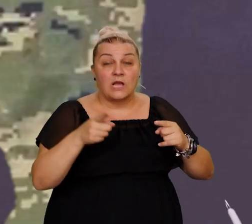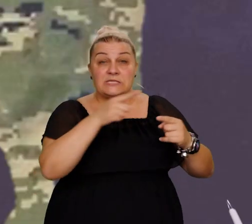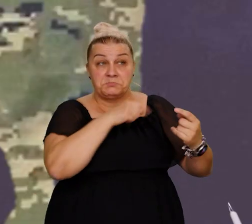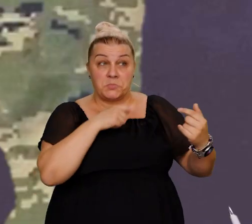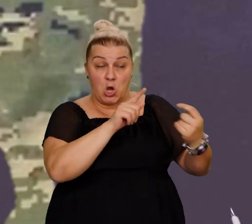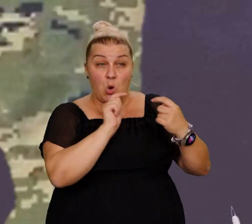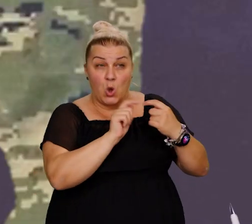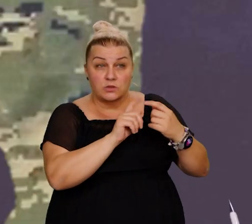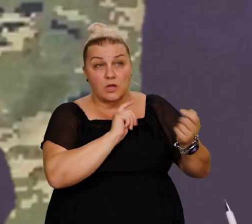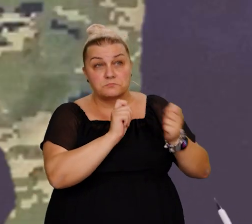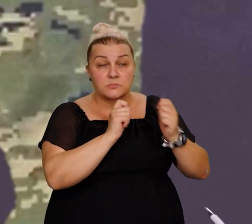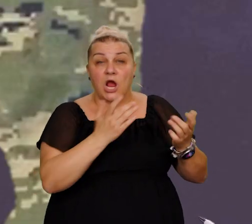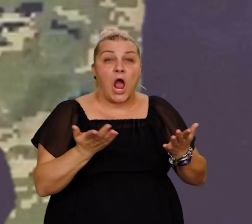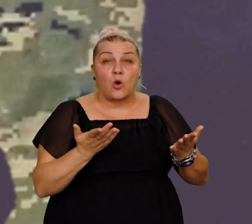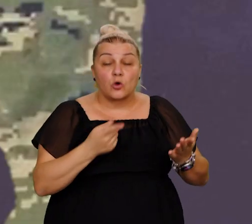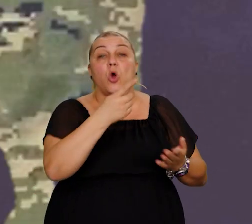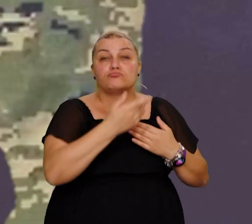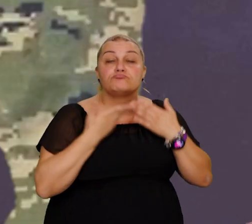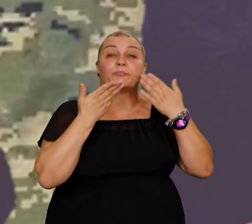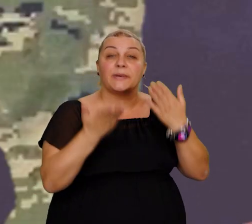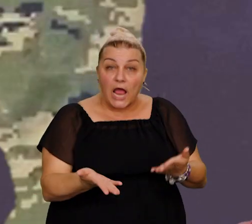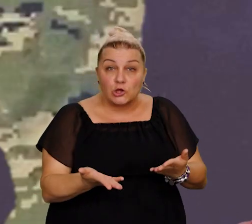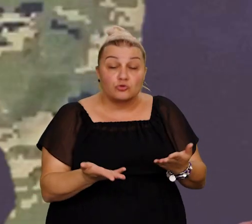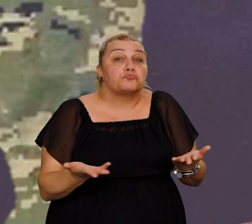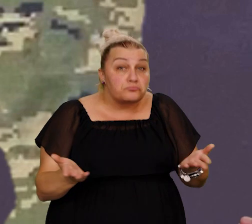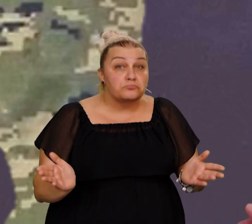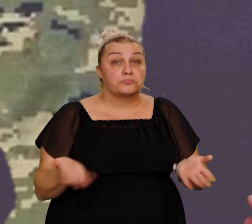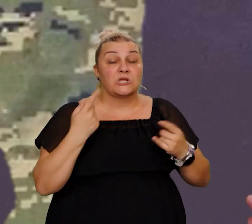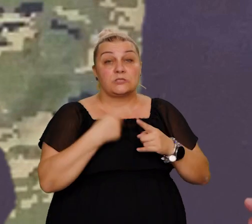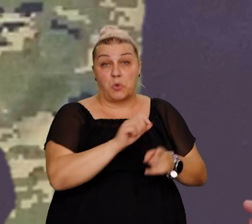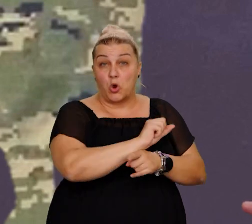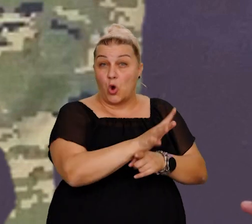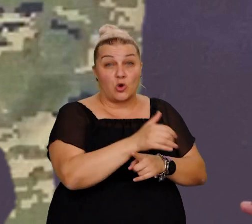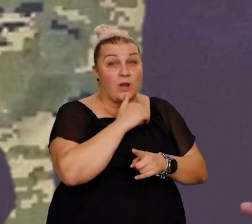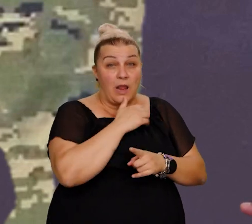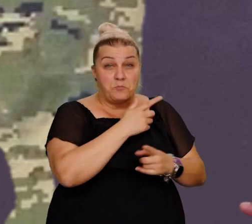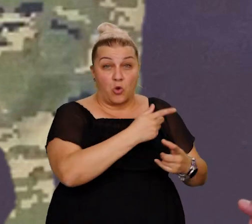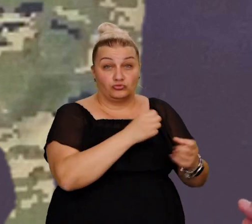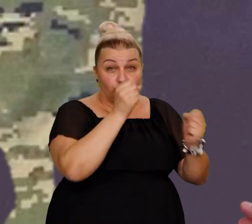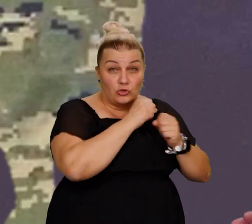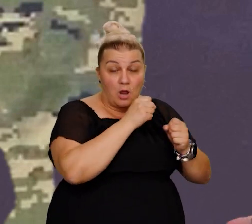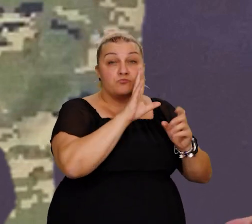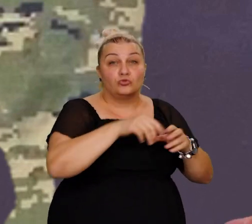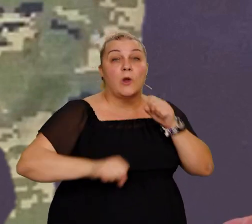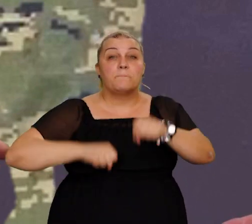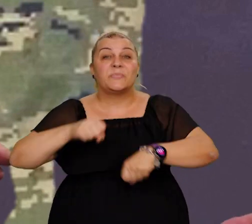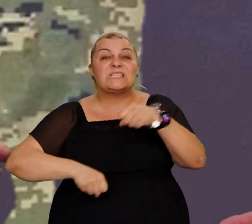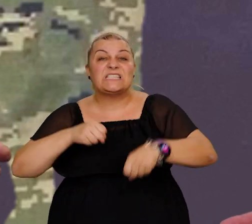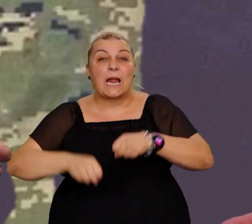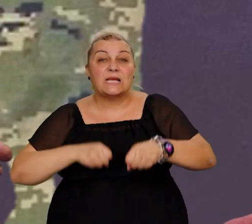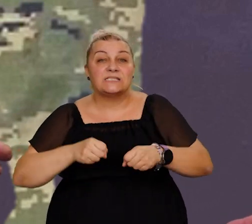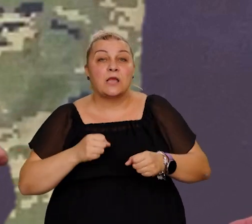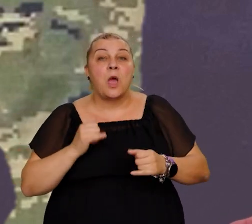U kontaktu s njima smo razgovarali šta kako i oni su predložili da zašto ne bi mi radili neki biciklistički maraton, jer oni